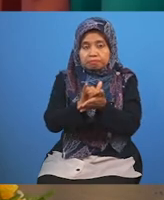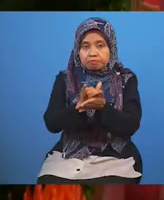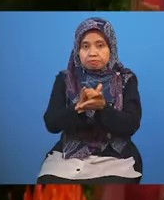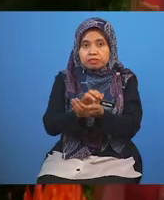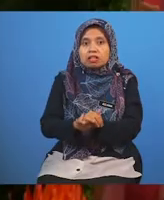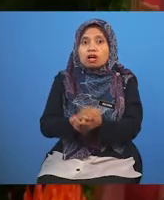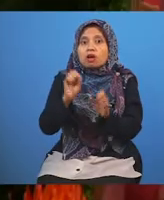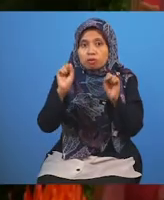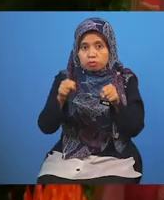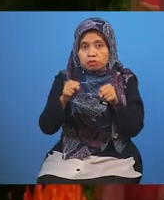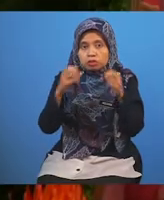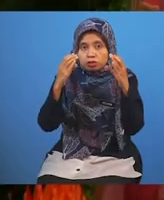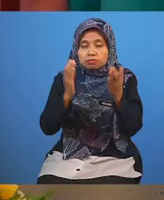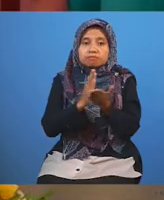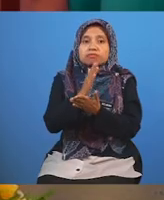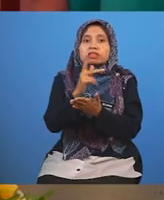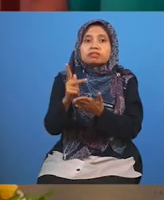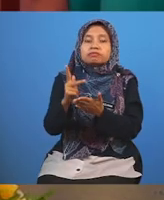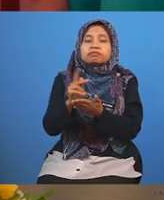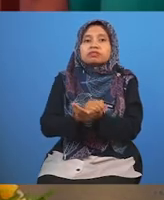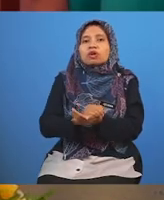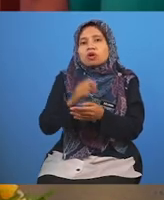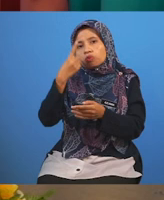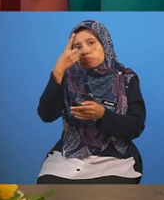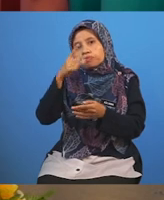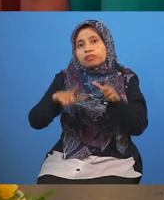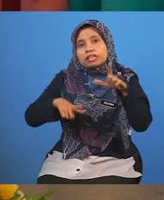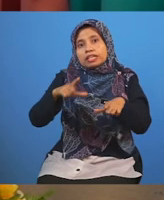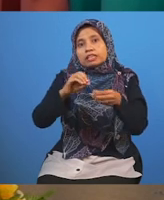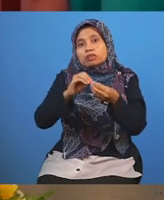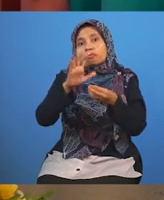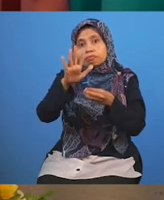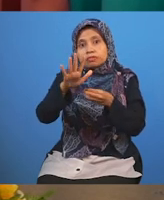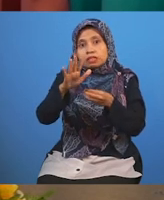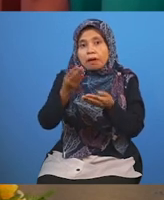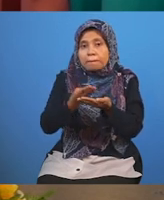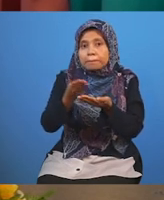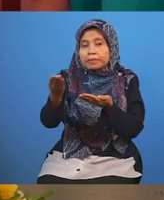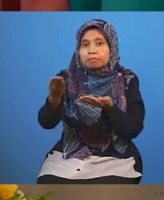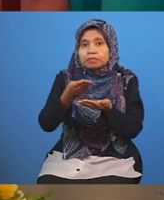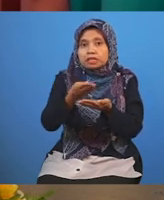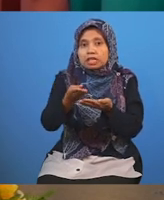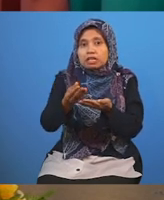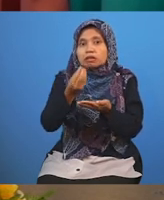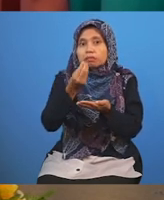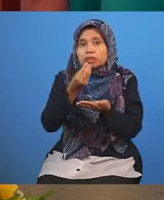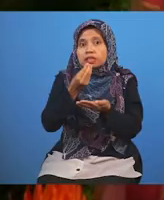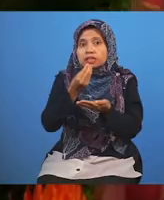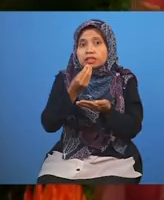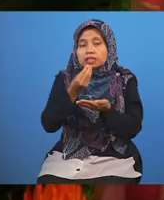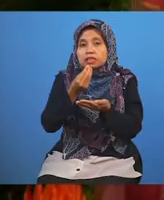ini? Boleh cikgu teruskan? Untuk langkah kelima adalah pemberian makanan secara